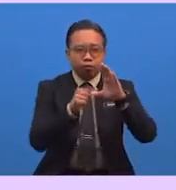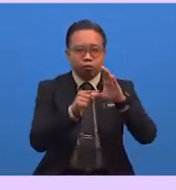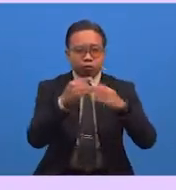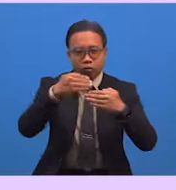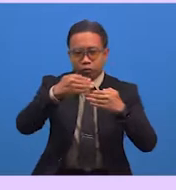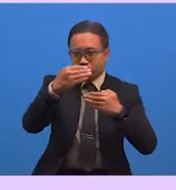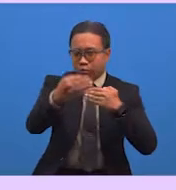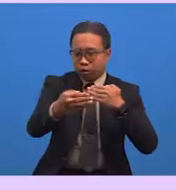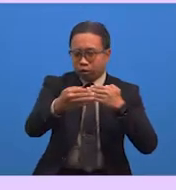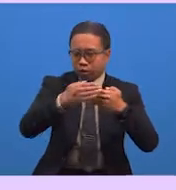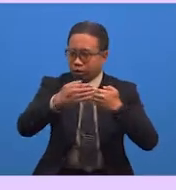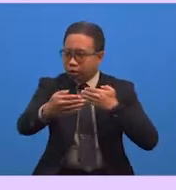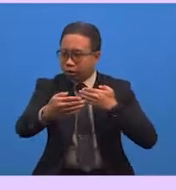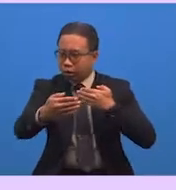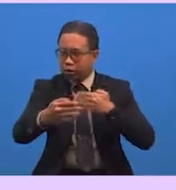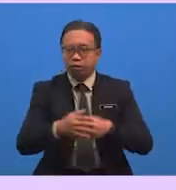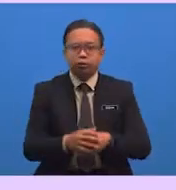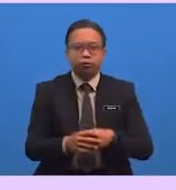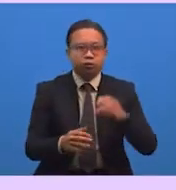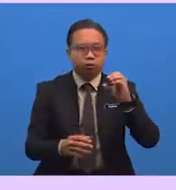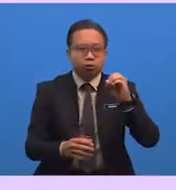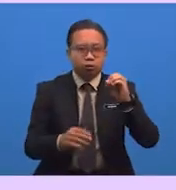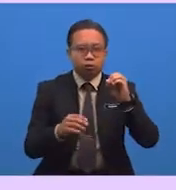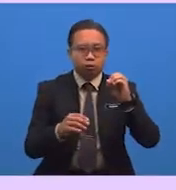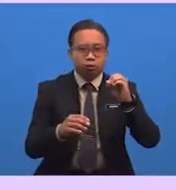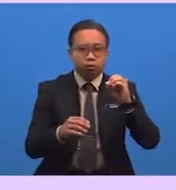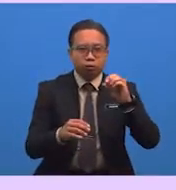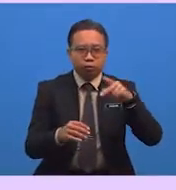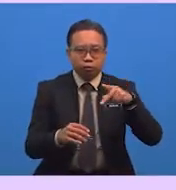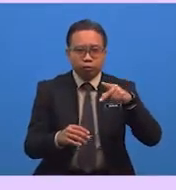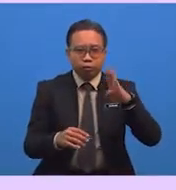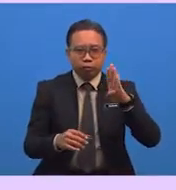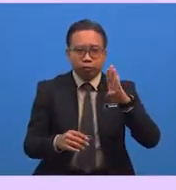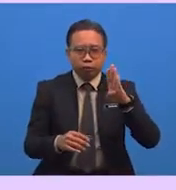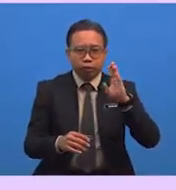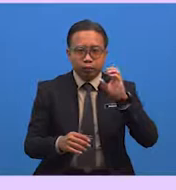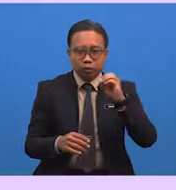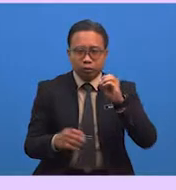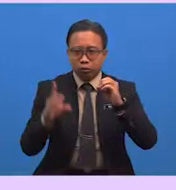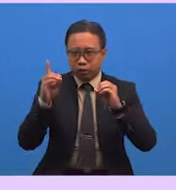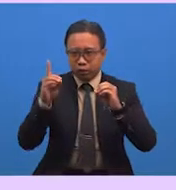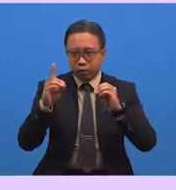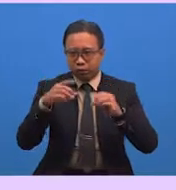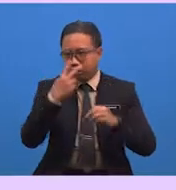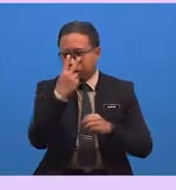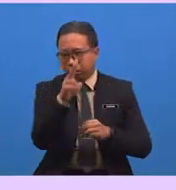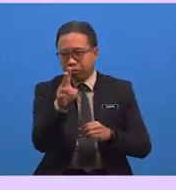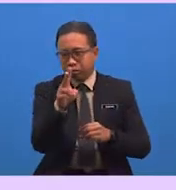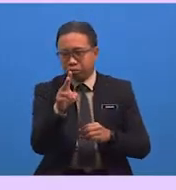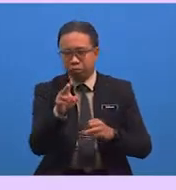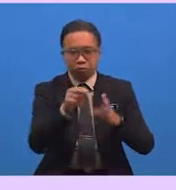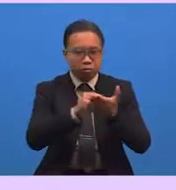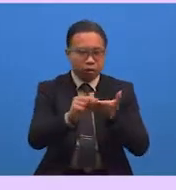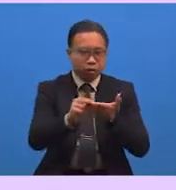Sudut yang bertentangan bucu dengan AOC ialah sudut BOD. Mari